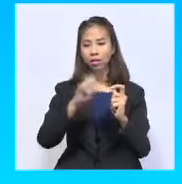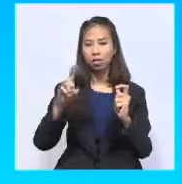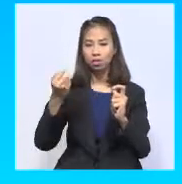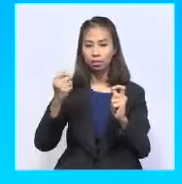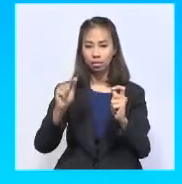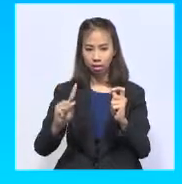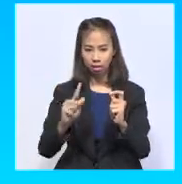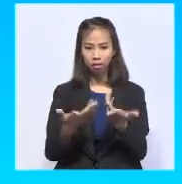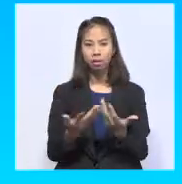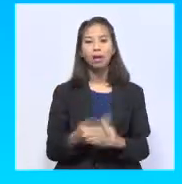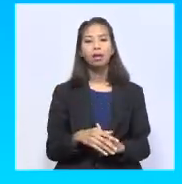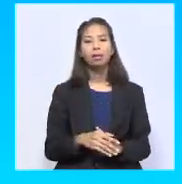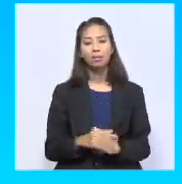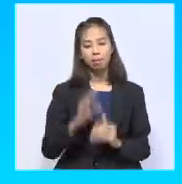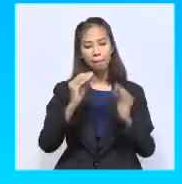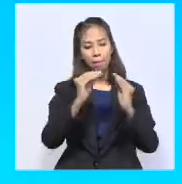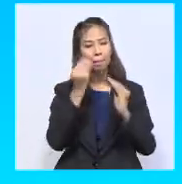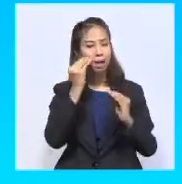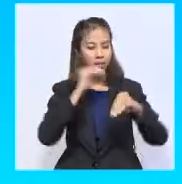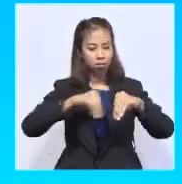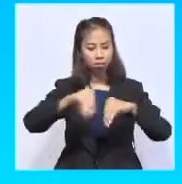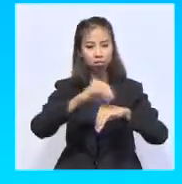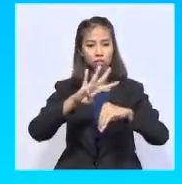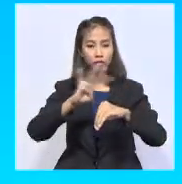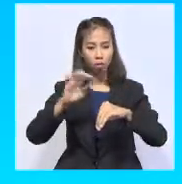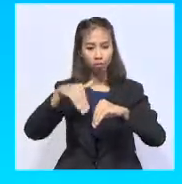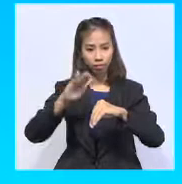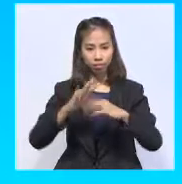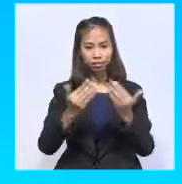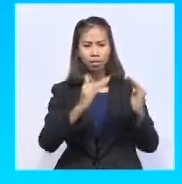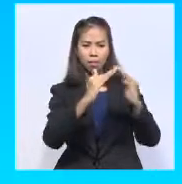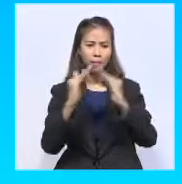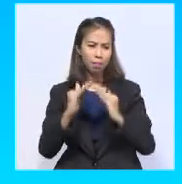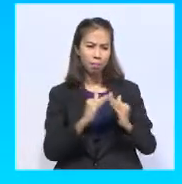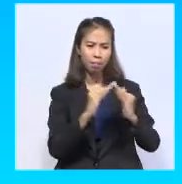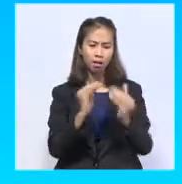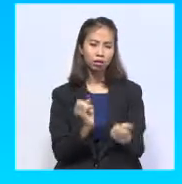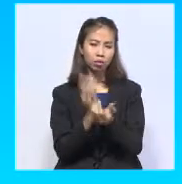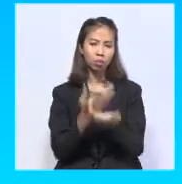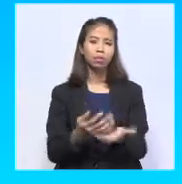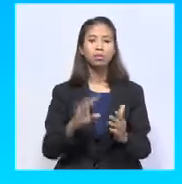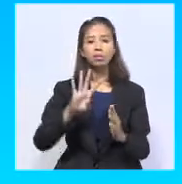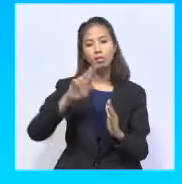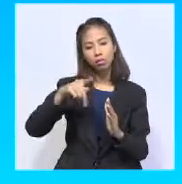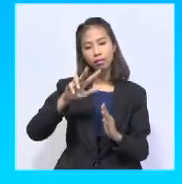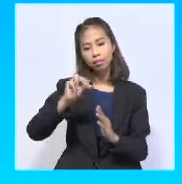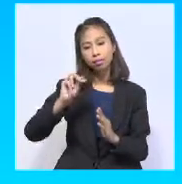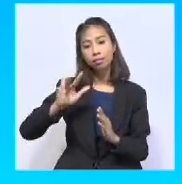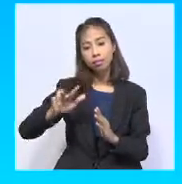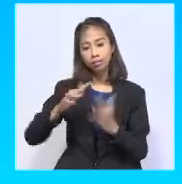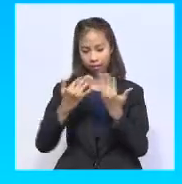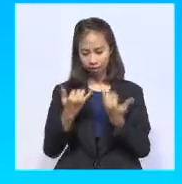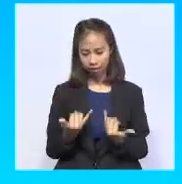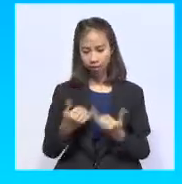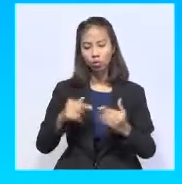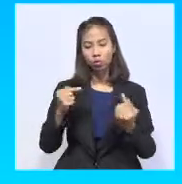ำบล477หมู่บ้านนะคะบ้านเรือนประชาชนได้รับความเสียหายไป 3,033 หลังค่ะโดยได้ประสานกับทางจังหวัด